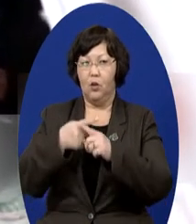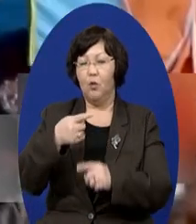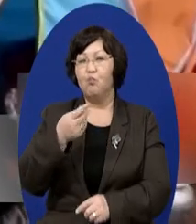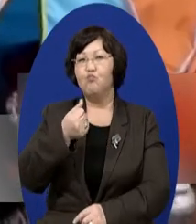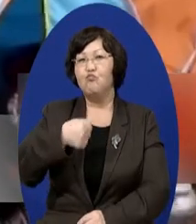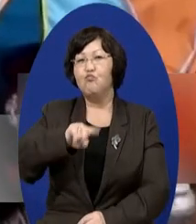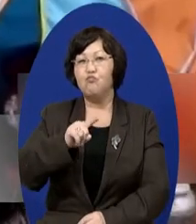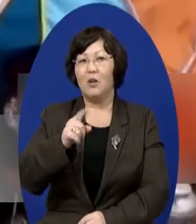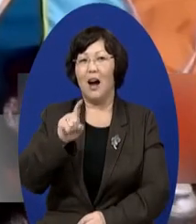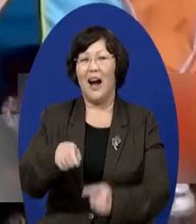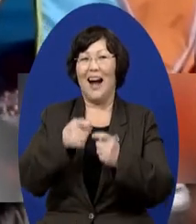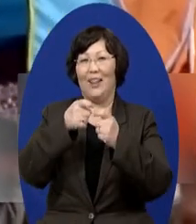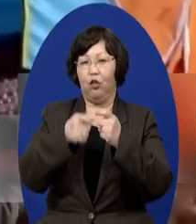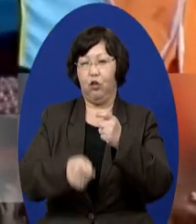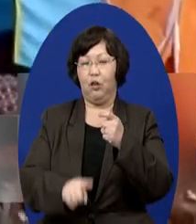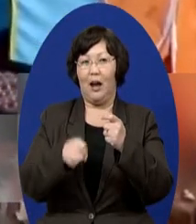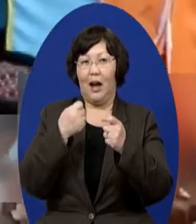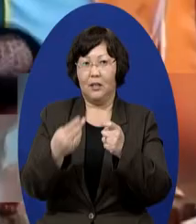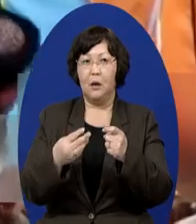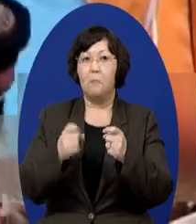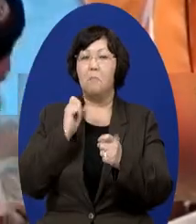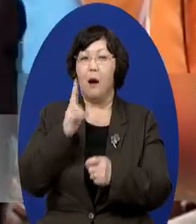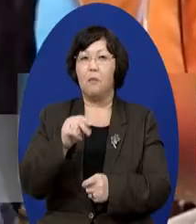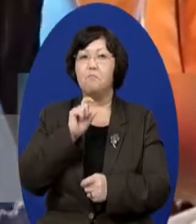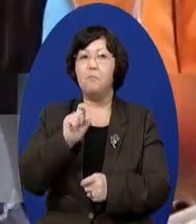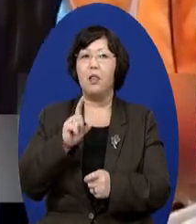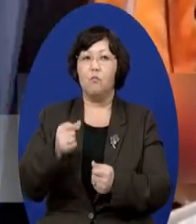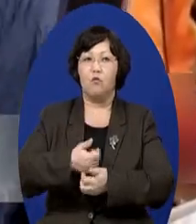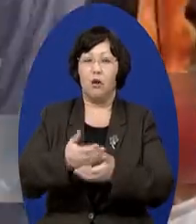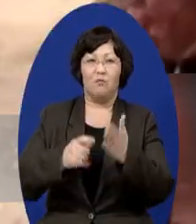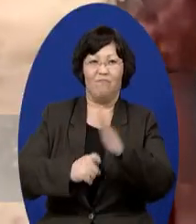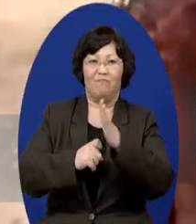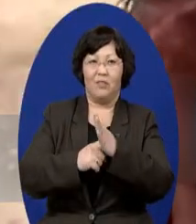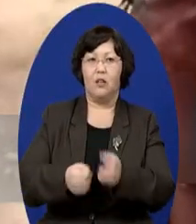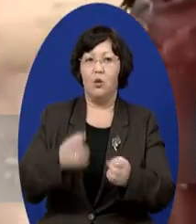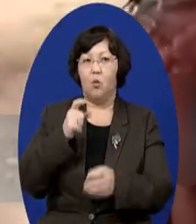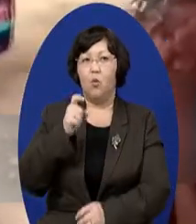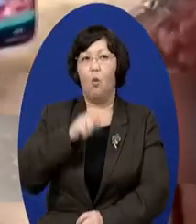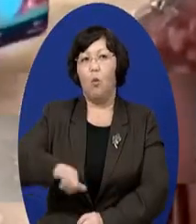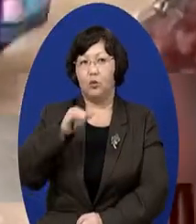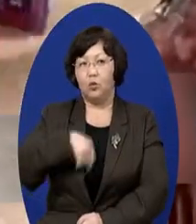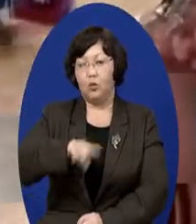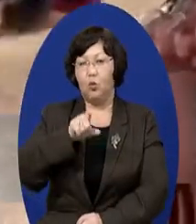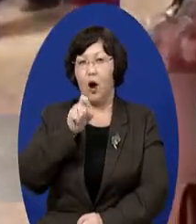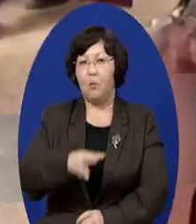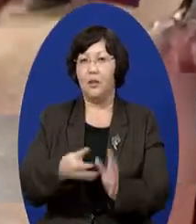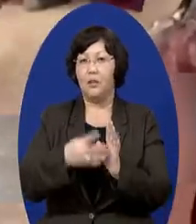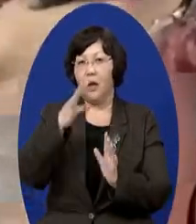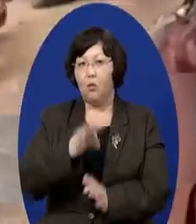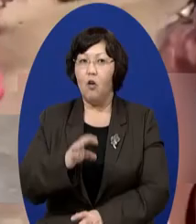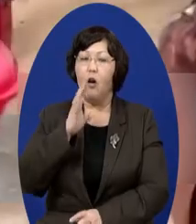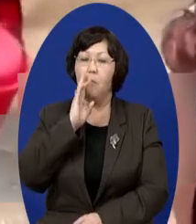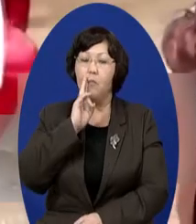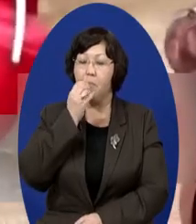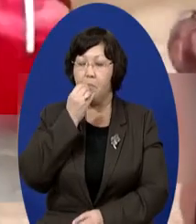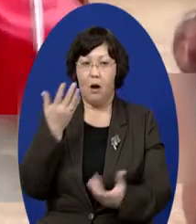огцон монож банкуд бэлэн мөнгө гаргахад хязгаарлалт тавьжээ. Өнөөдрийн байдлаар тус улсын хүн амын 95% нь хонгийн хоолгүй,